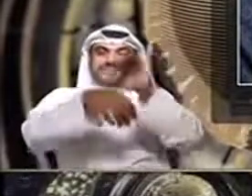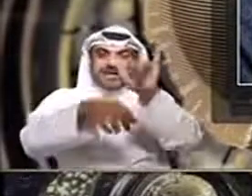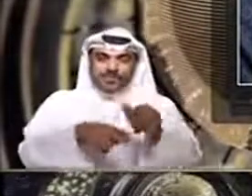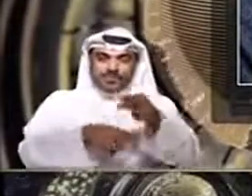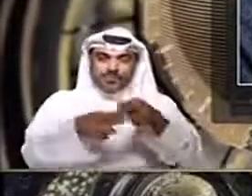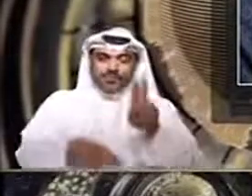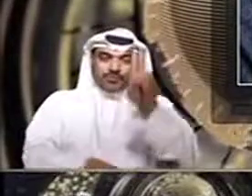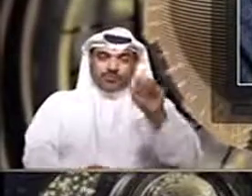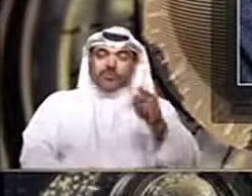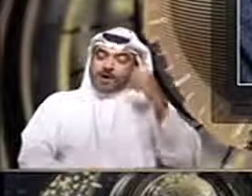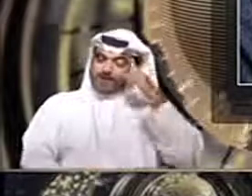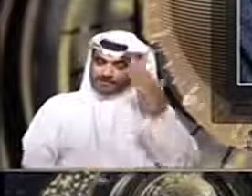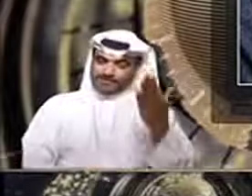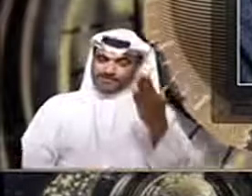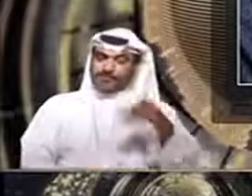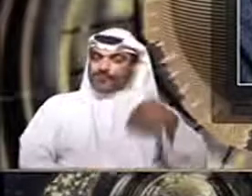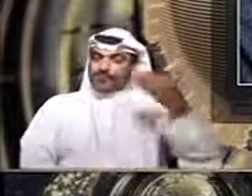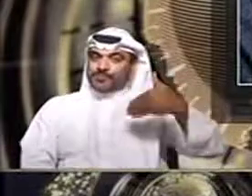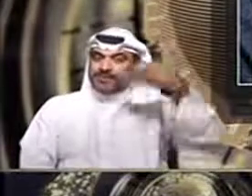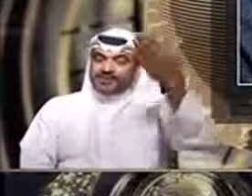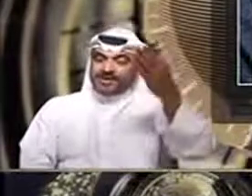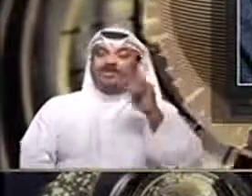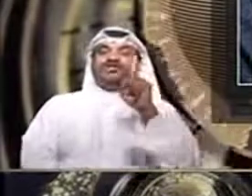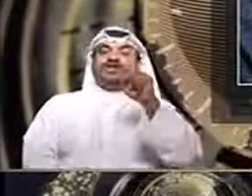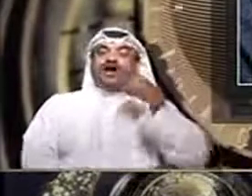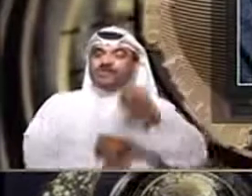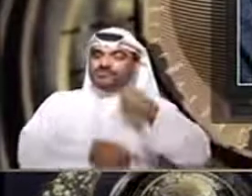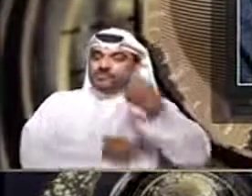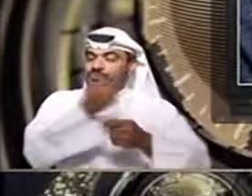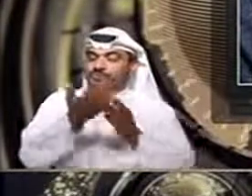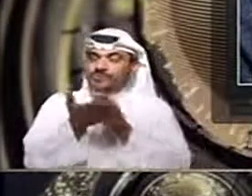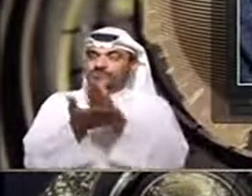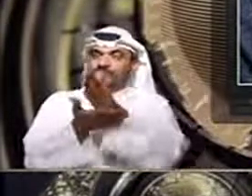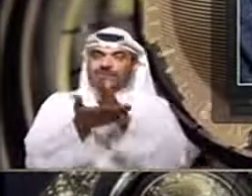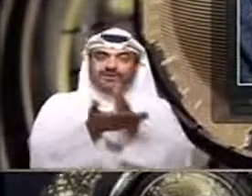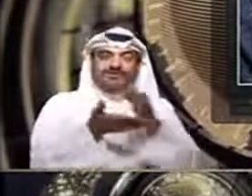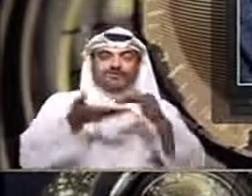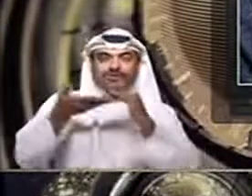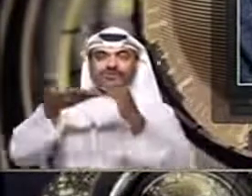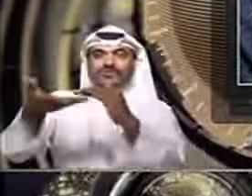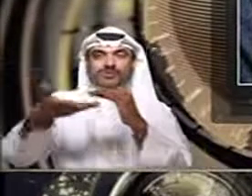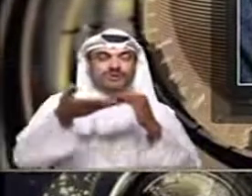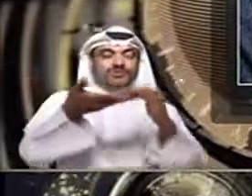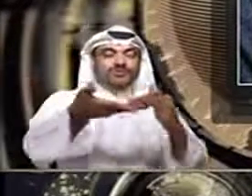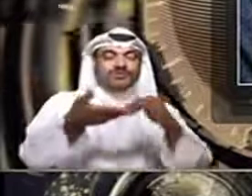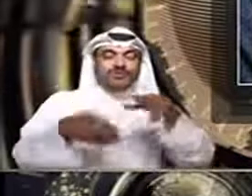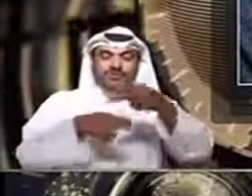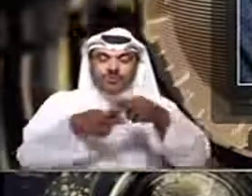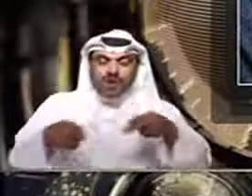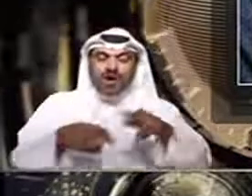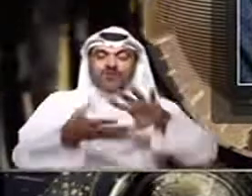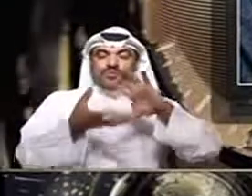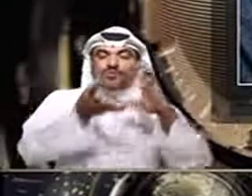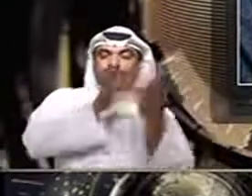ونحن أكثر ثقة وتطلعا إلى استمرار اطلاع سموكم بدوره الإنساني محليا وإقليميا